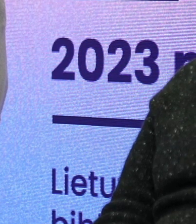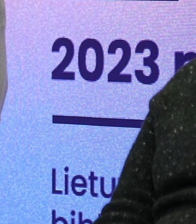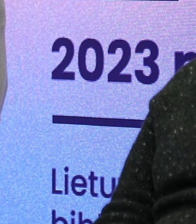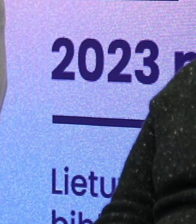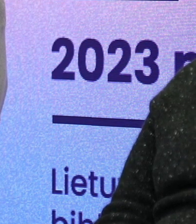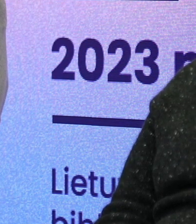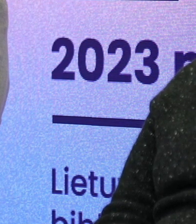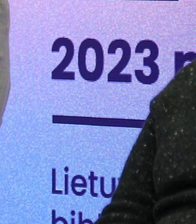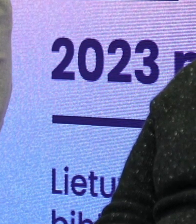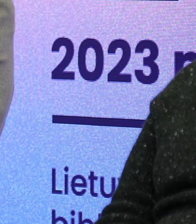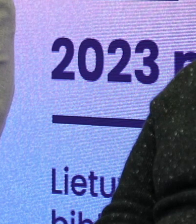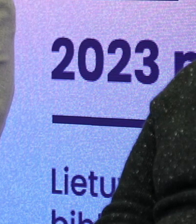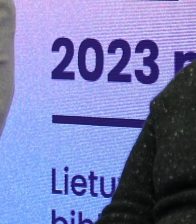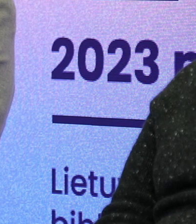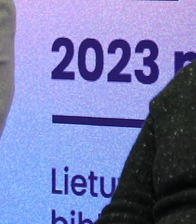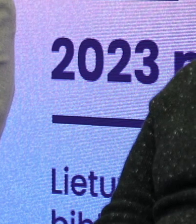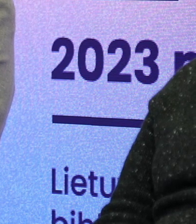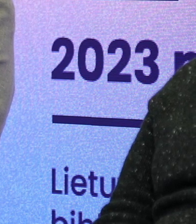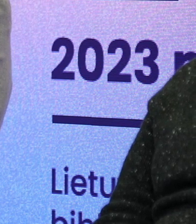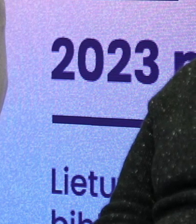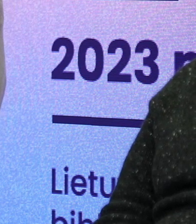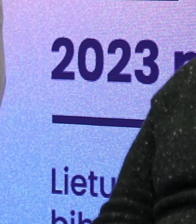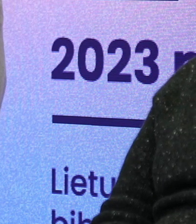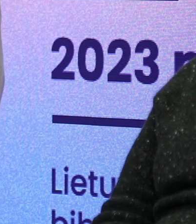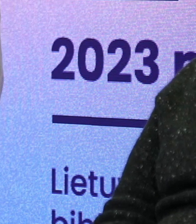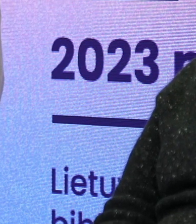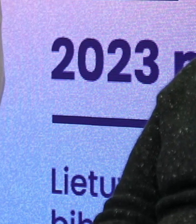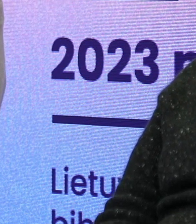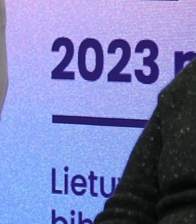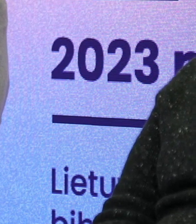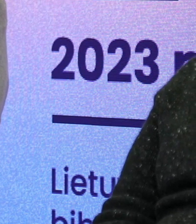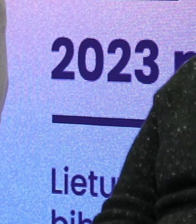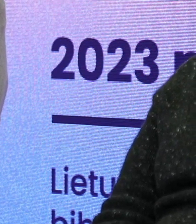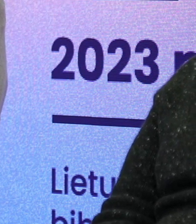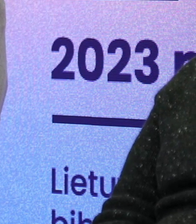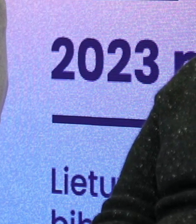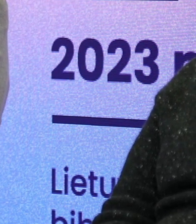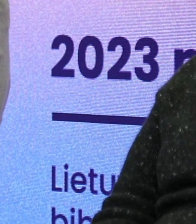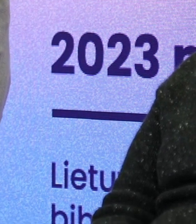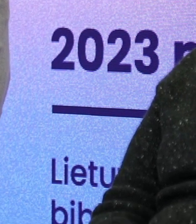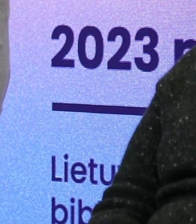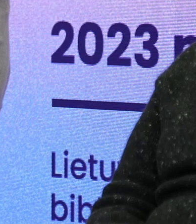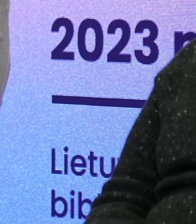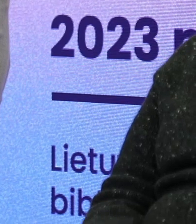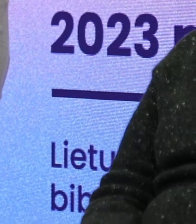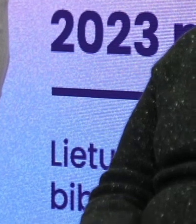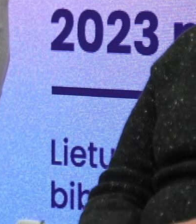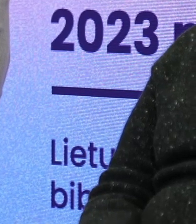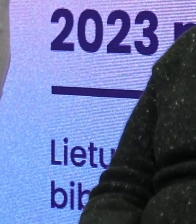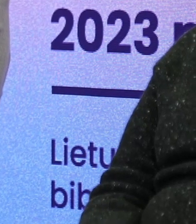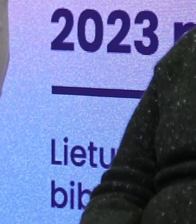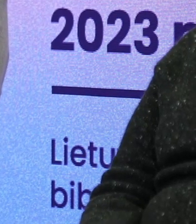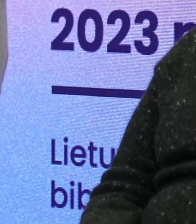nacionalinės žinių agentūros direktoriaus pavaduotojas. Noriu pristatyti jums pranešėjus, bet prieš